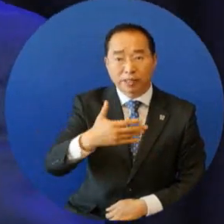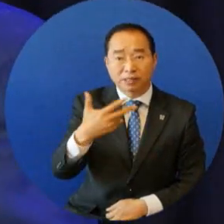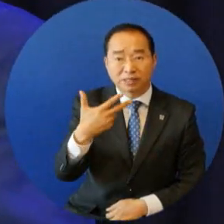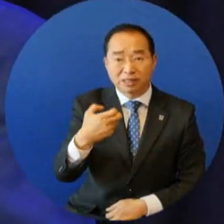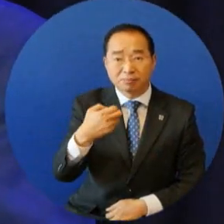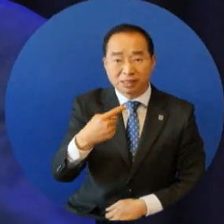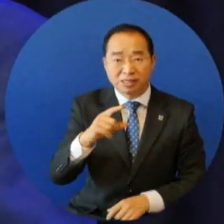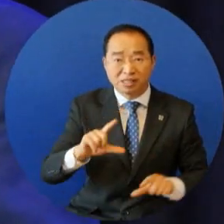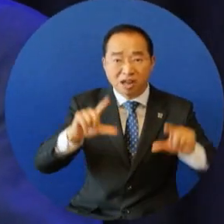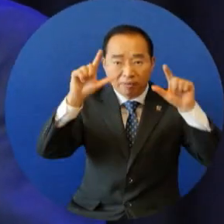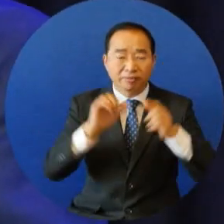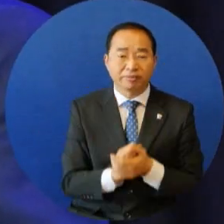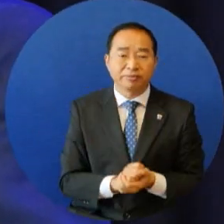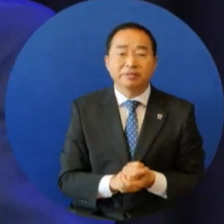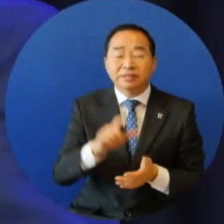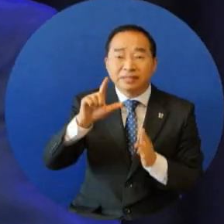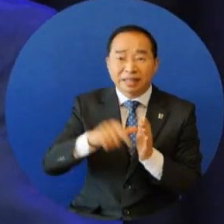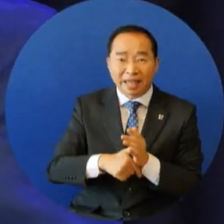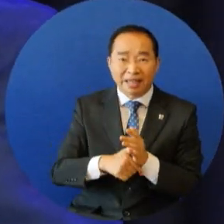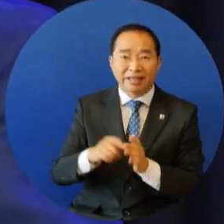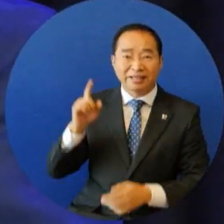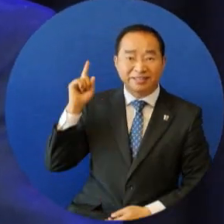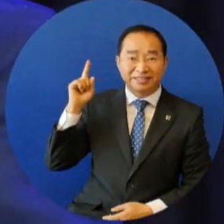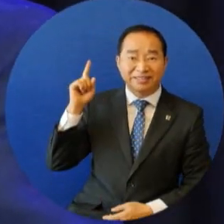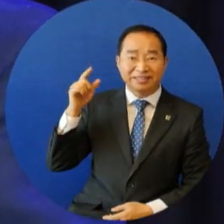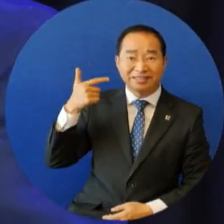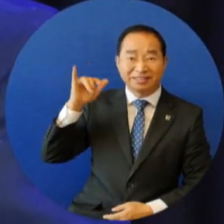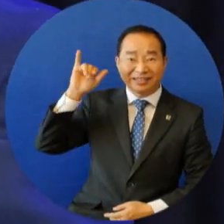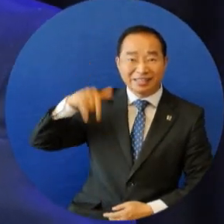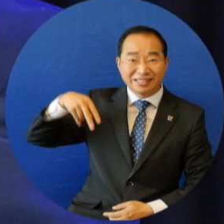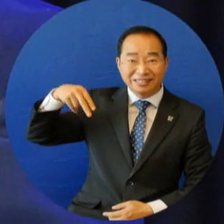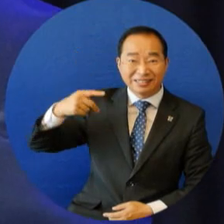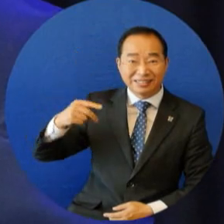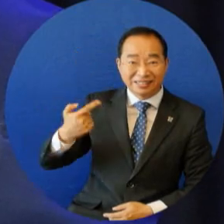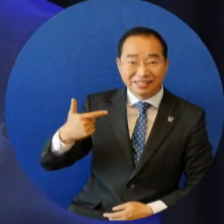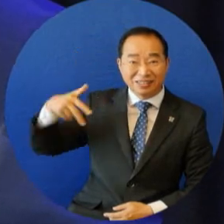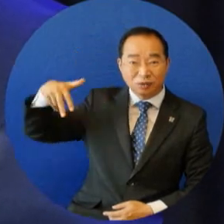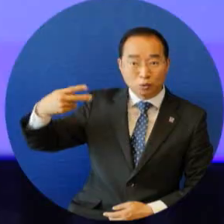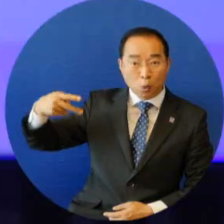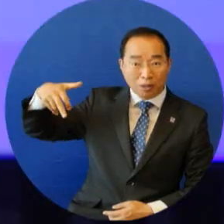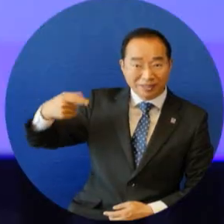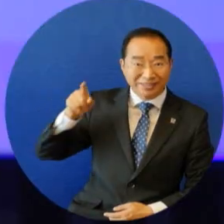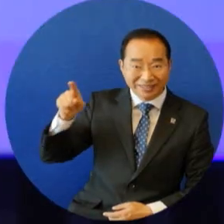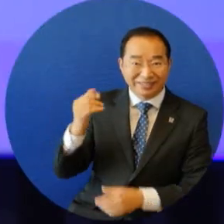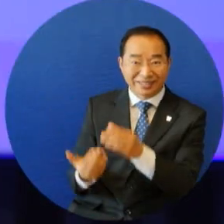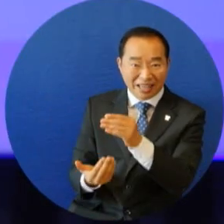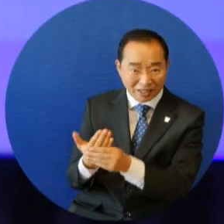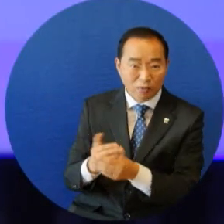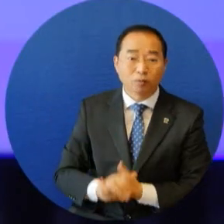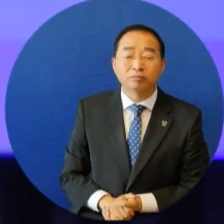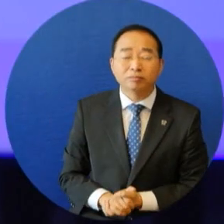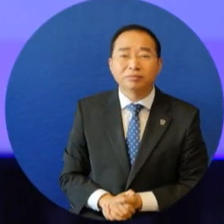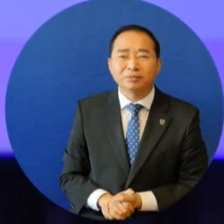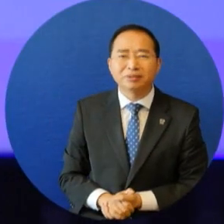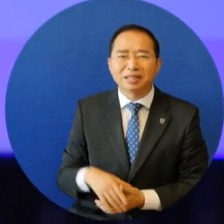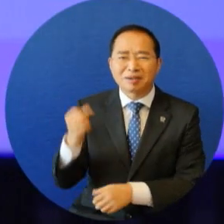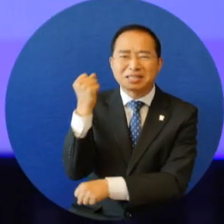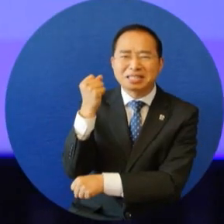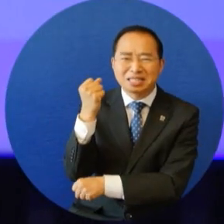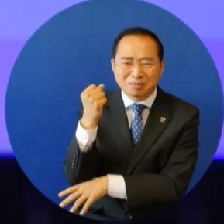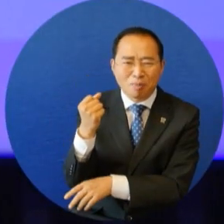1971년도에 닉슨 쇼크라고 생기면서 달러와 금가의 고리가 끊어지고 그 다음엔 근원